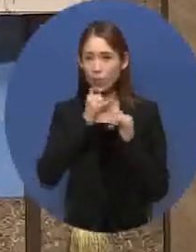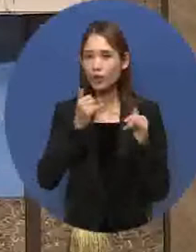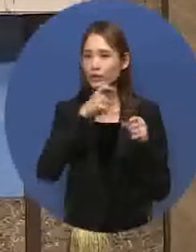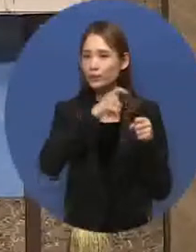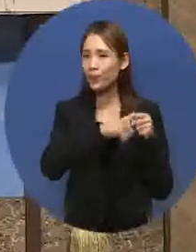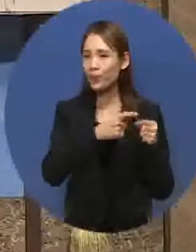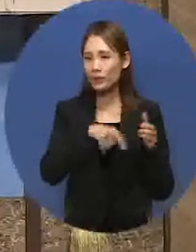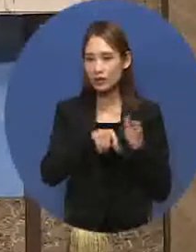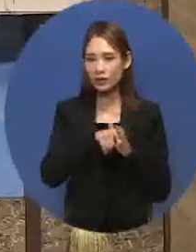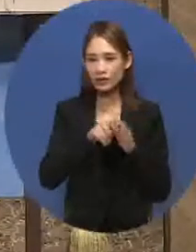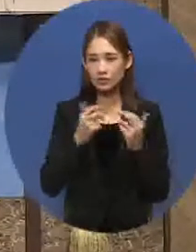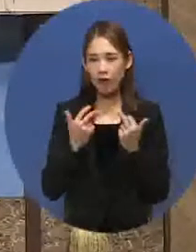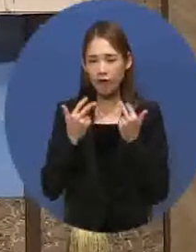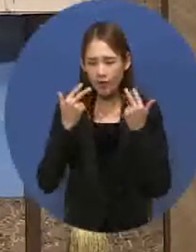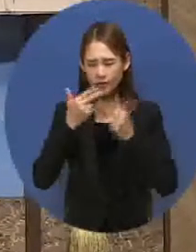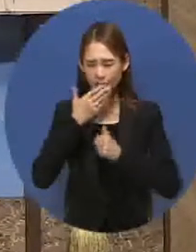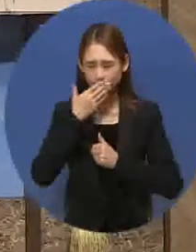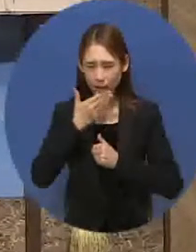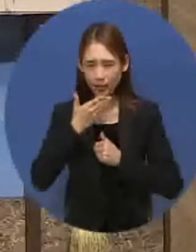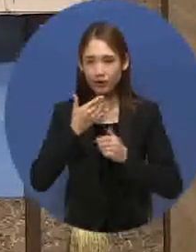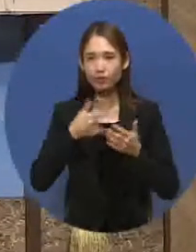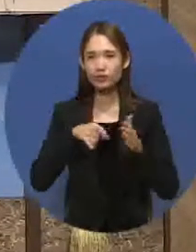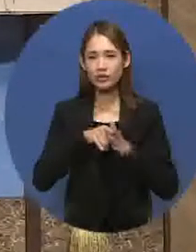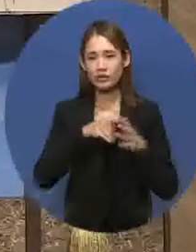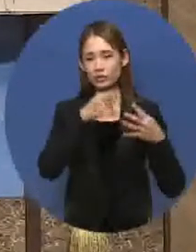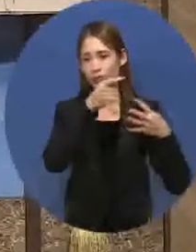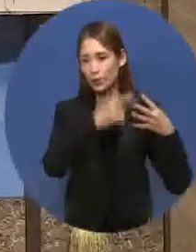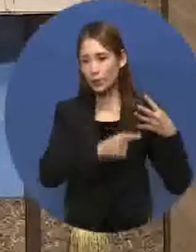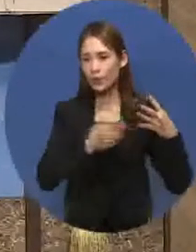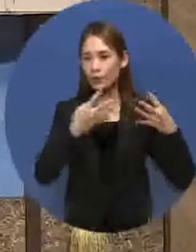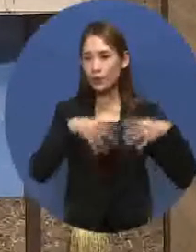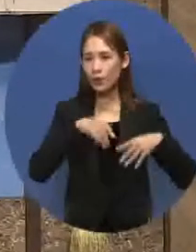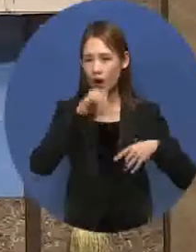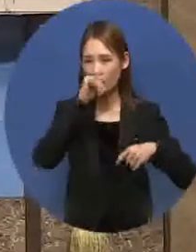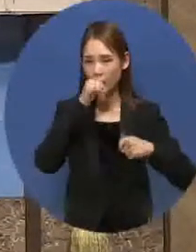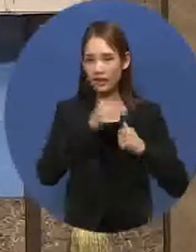위해서 헌신할 수 있는 그런 여건을 갖추기 때문에